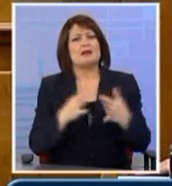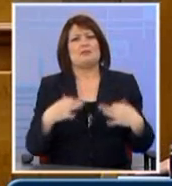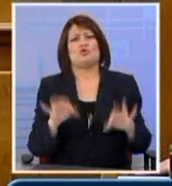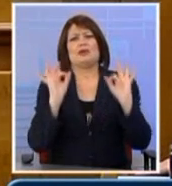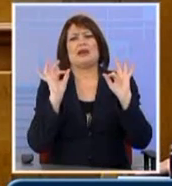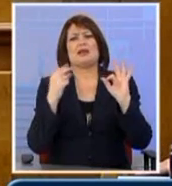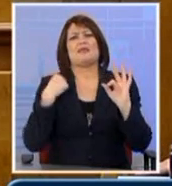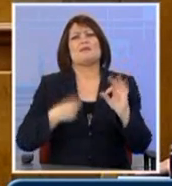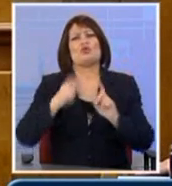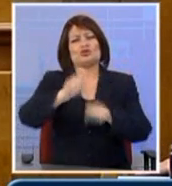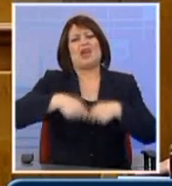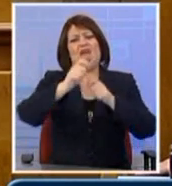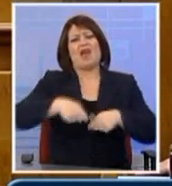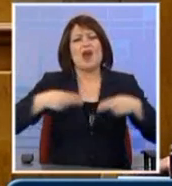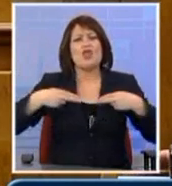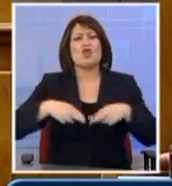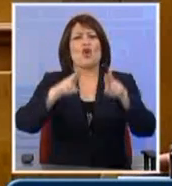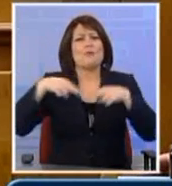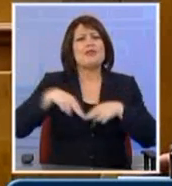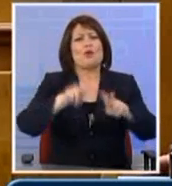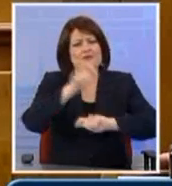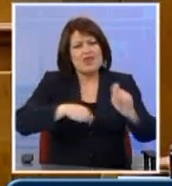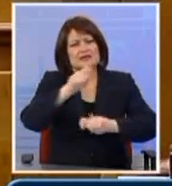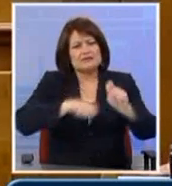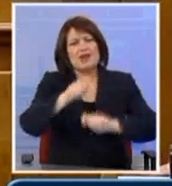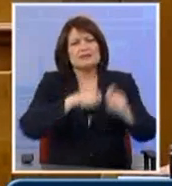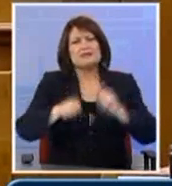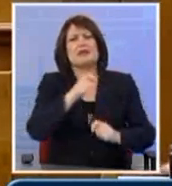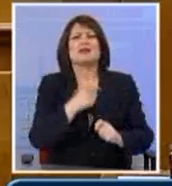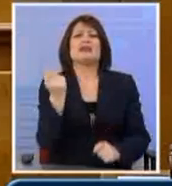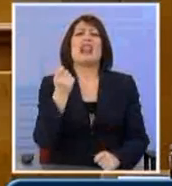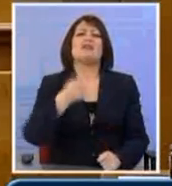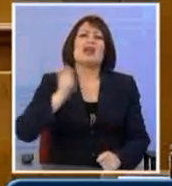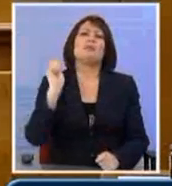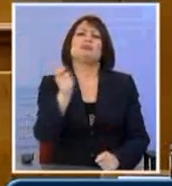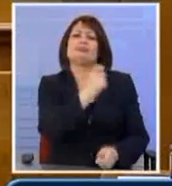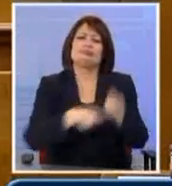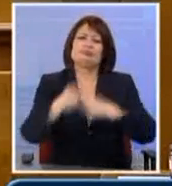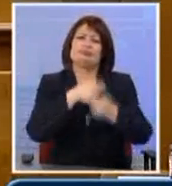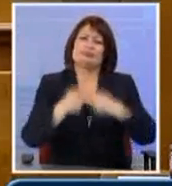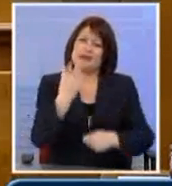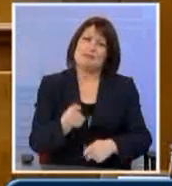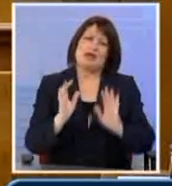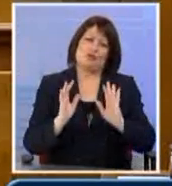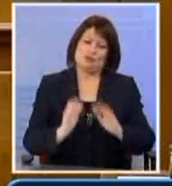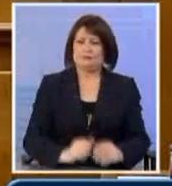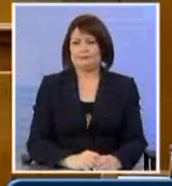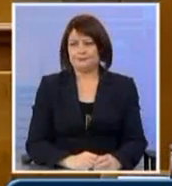των δημοσίων έργων, των μεγάλων οδικών αξώνων, ενίσχυση της ρευστότητας στην αγορά.